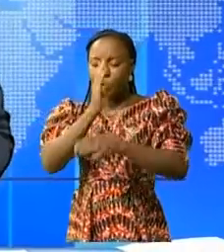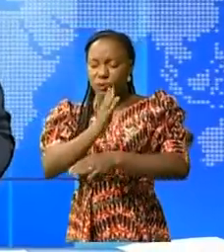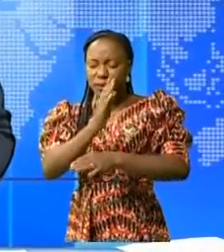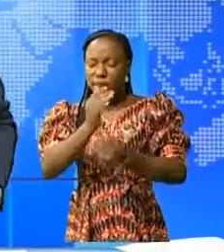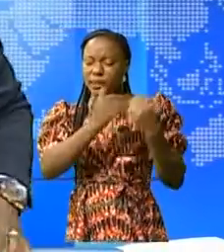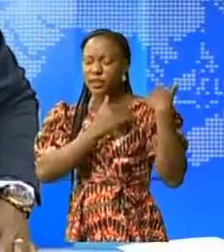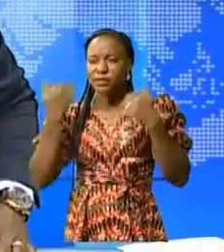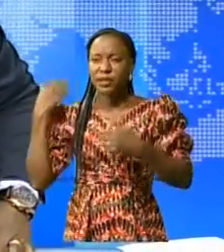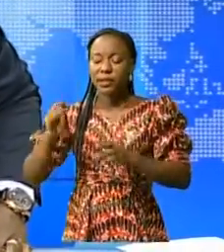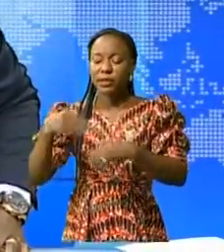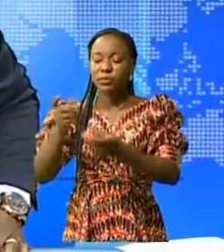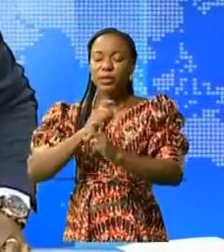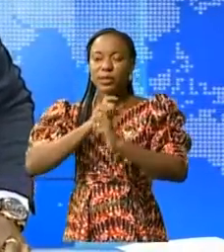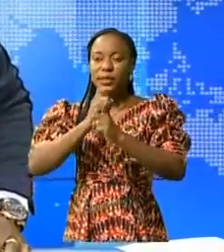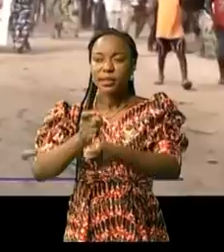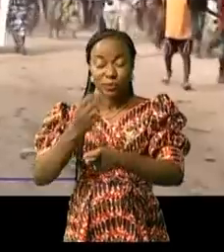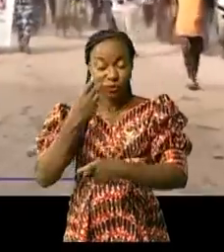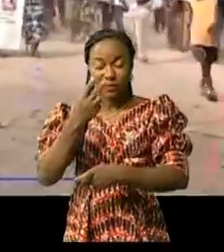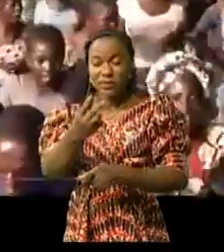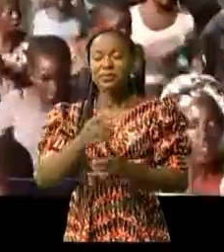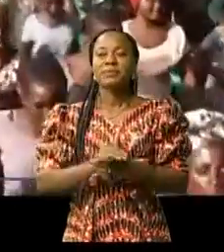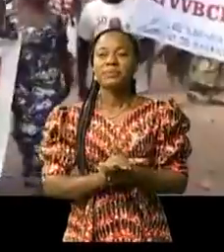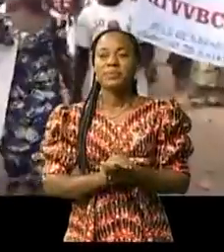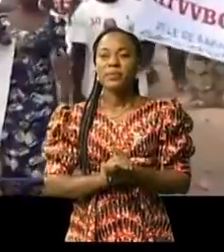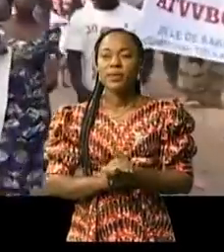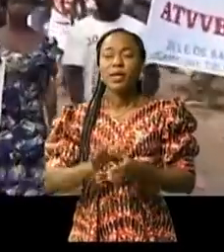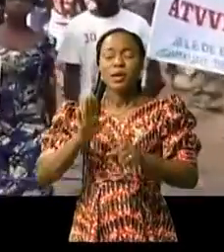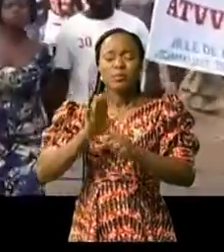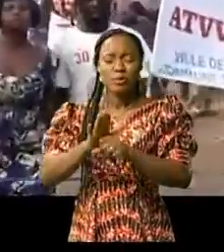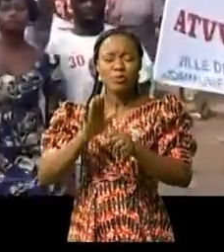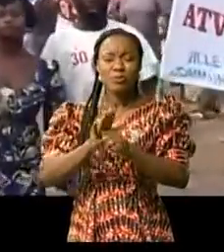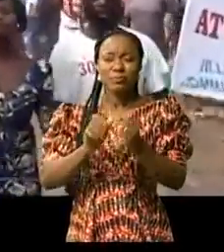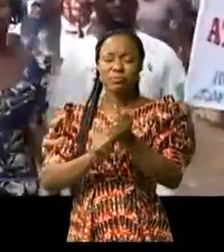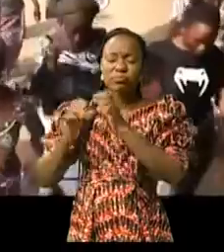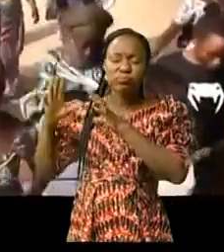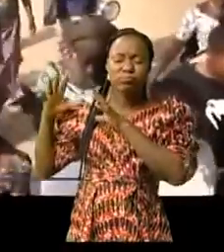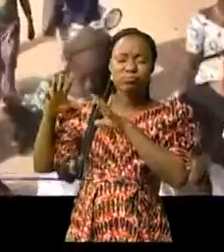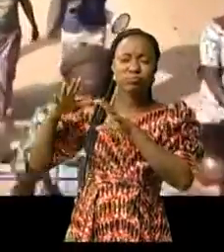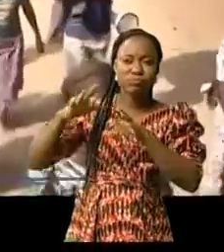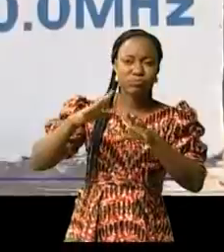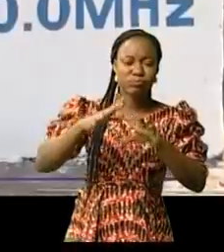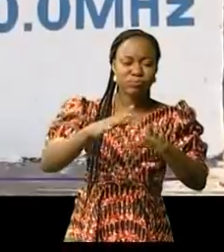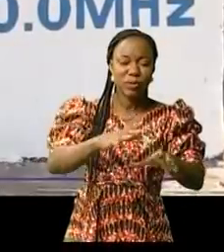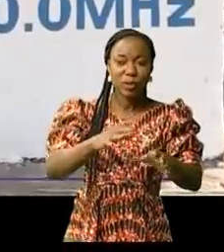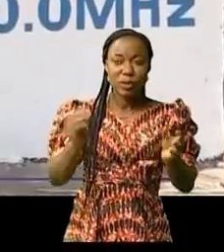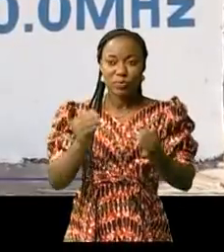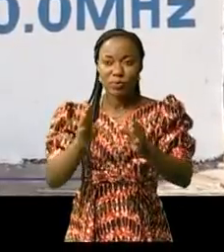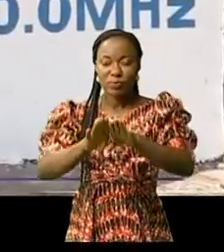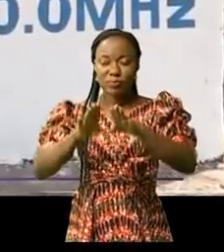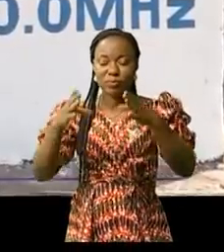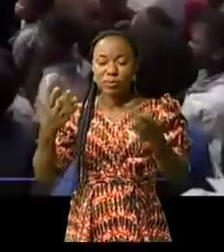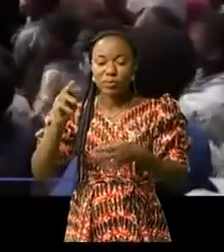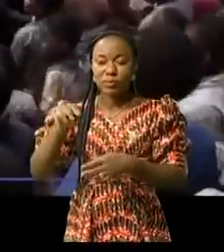reportage cédric kenny la communication par la voie des ondes de la radio communautaire moncany fm